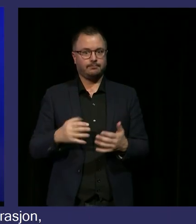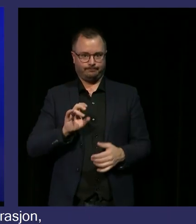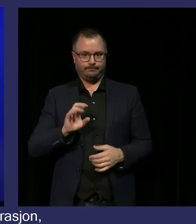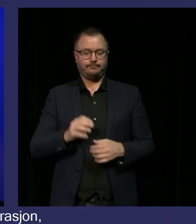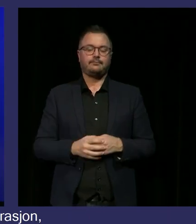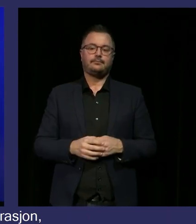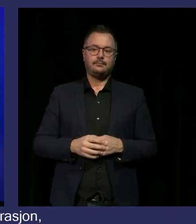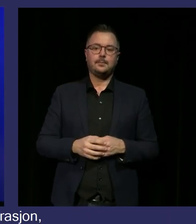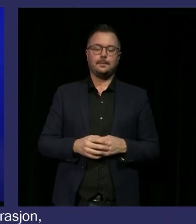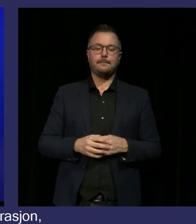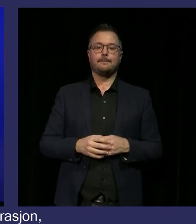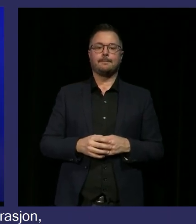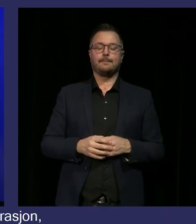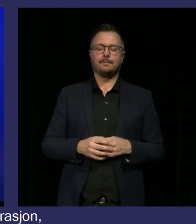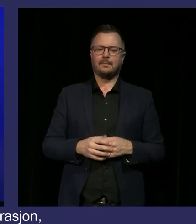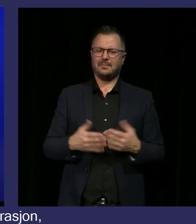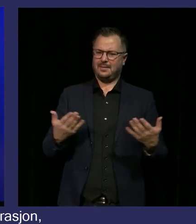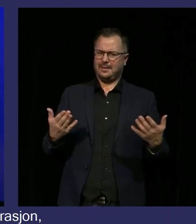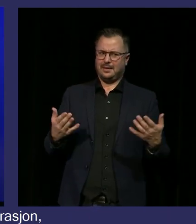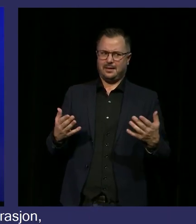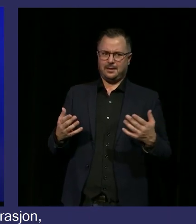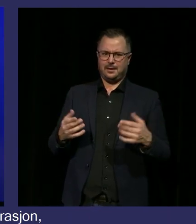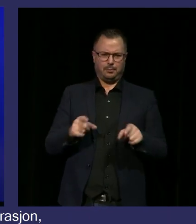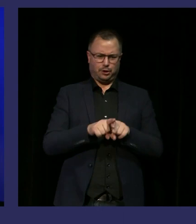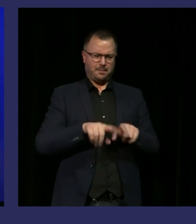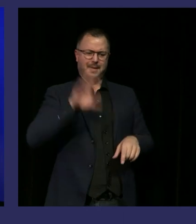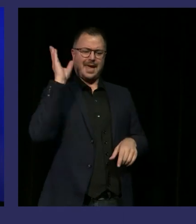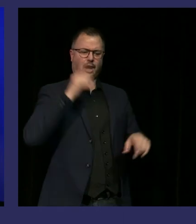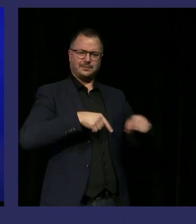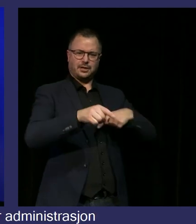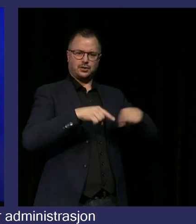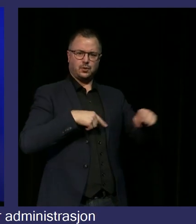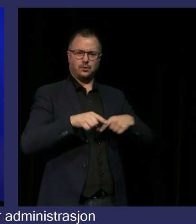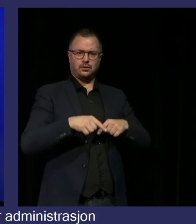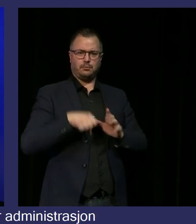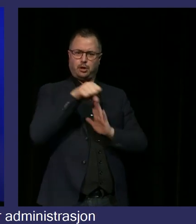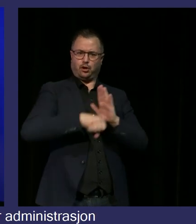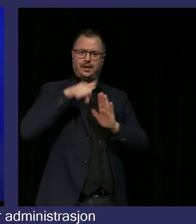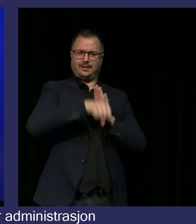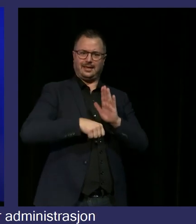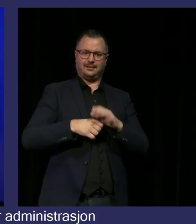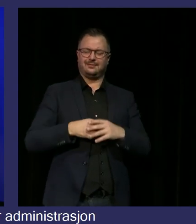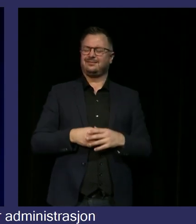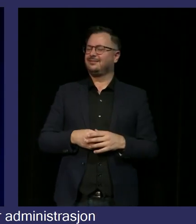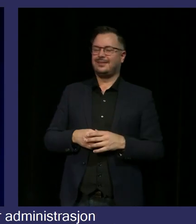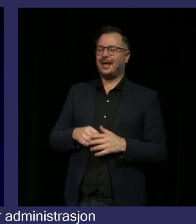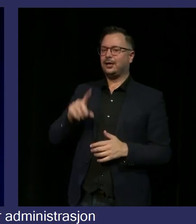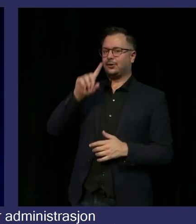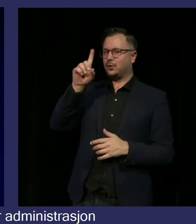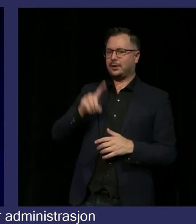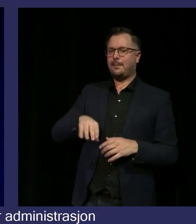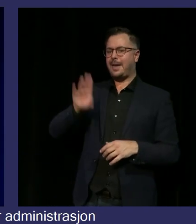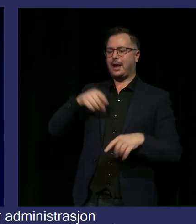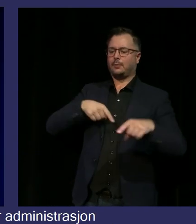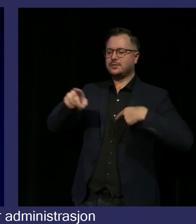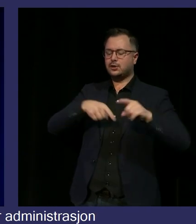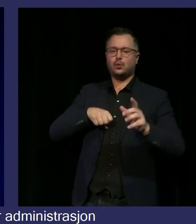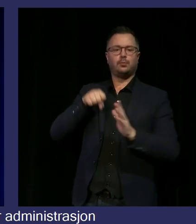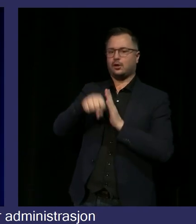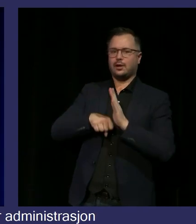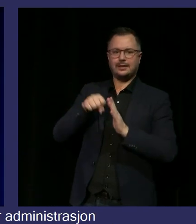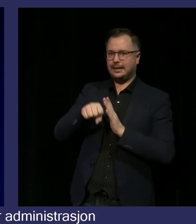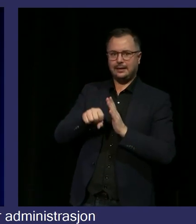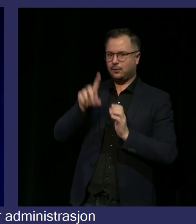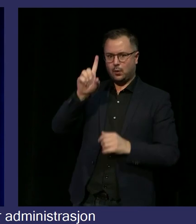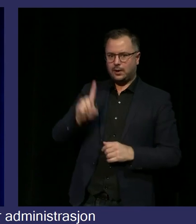Det blir jo ikke bare, blir ikke bare mer administrasjon, større byråkrati? Jeg tror ikke det først og fremst blir mer administrasjon og mer byråkrati. Jeg tror det